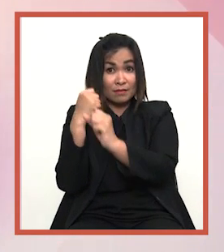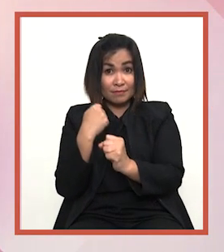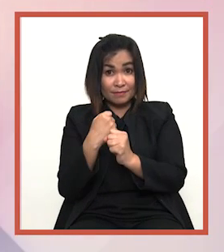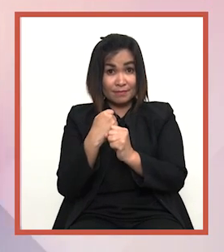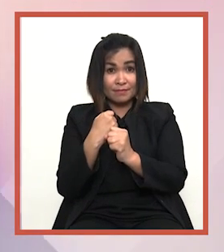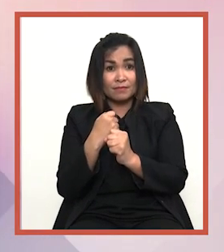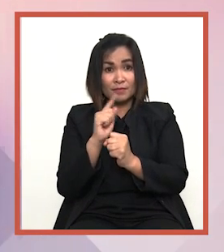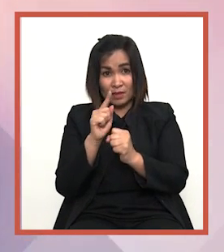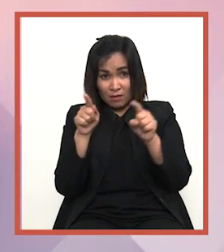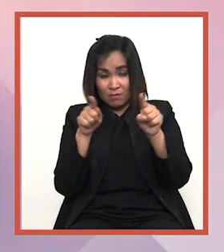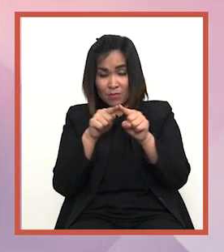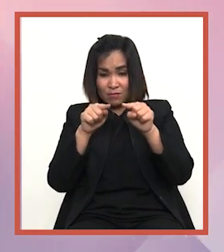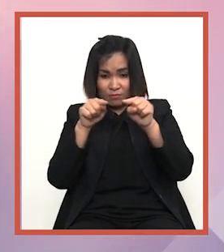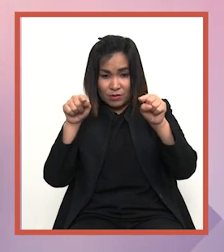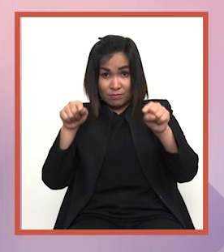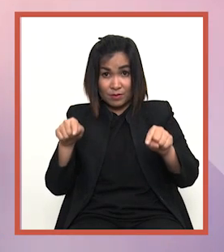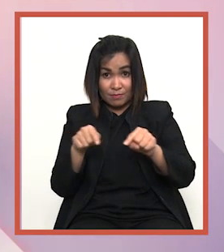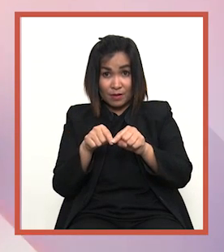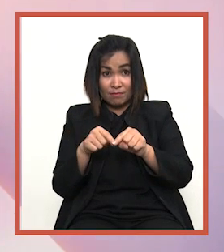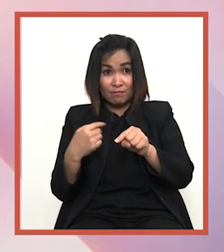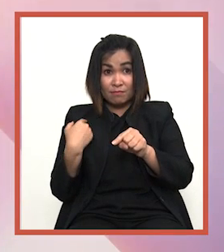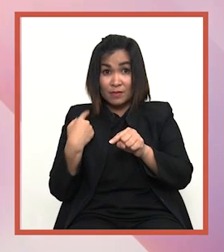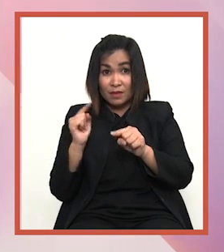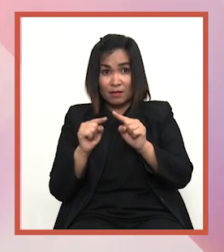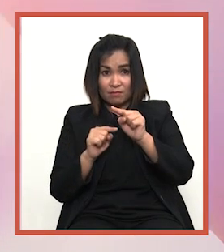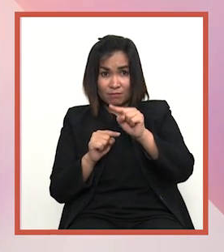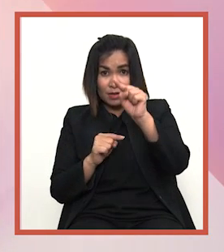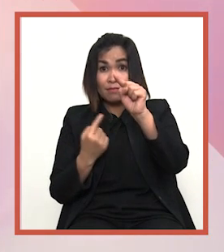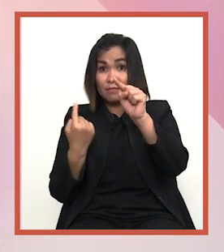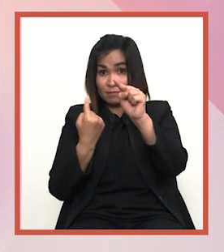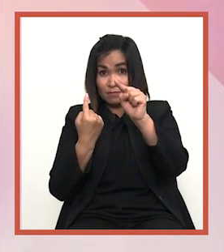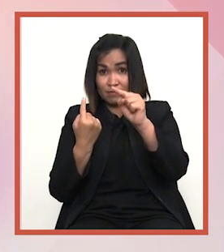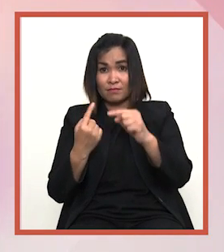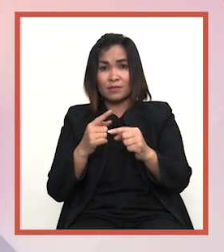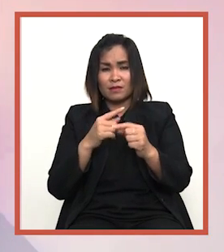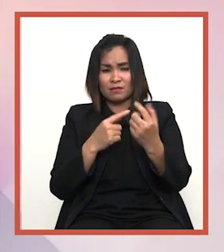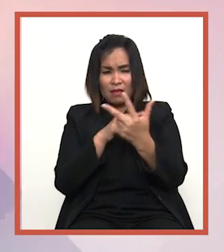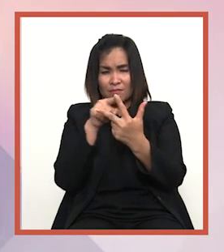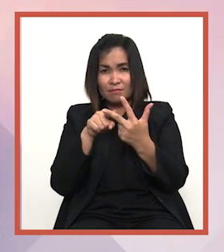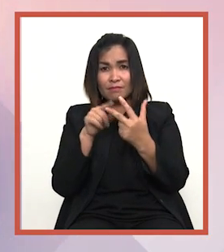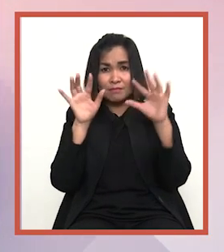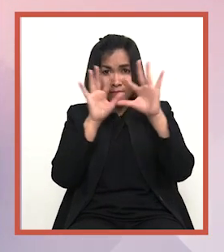ะเหมือนการทำงานกับงานสมบูรณ์ครับนะทั้ง3แบบจะเหมือนกันนะครับ